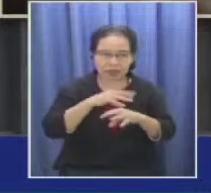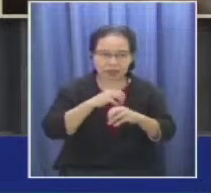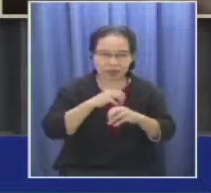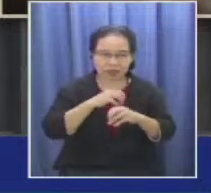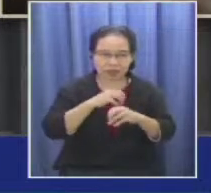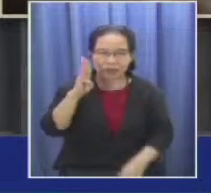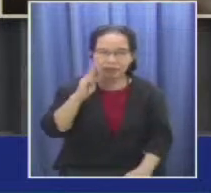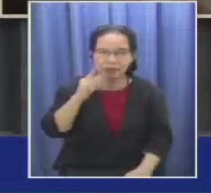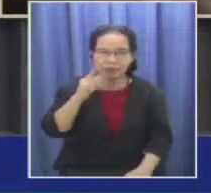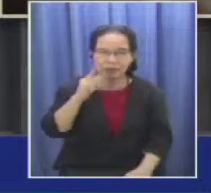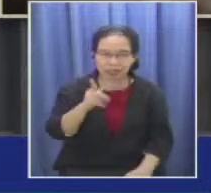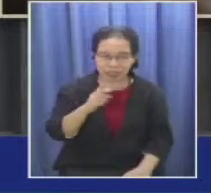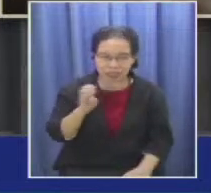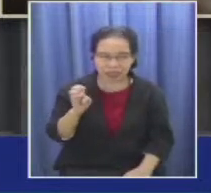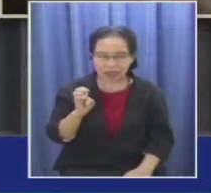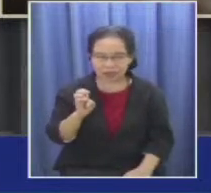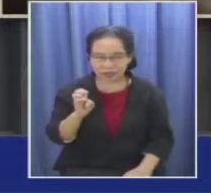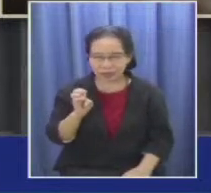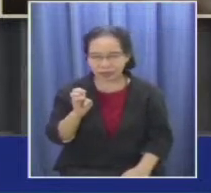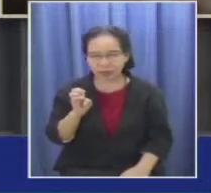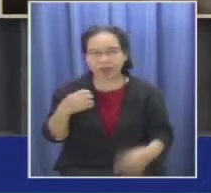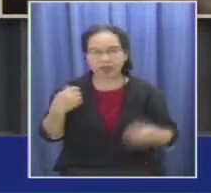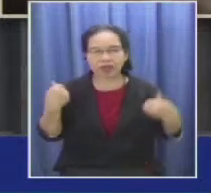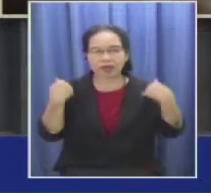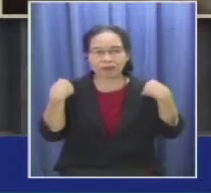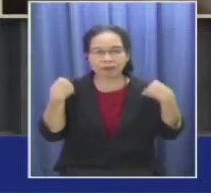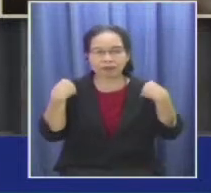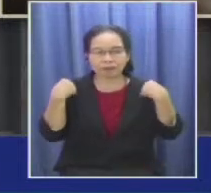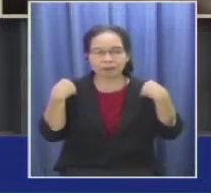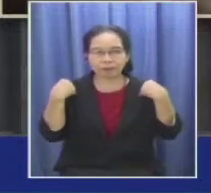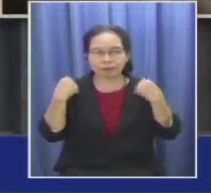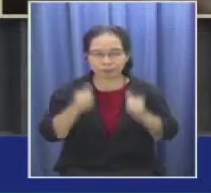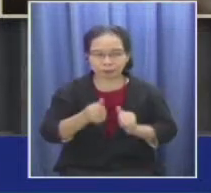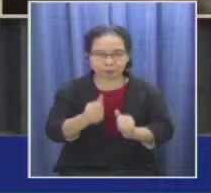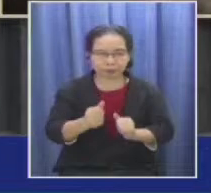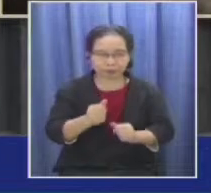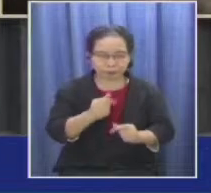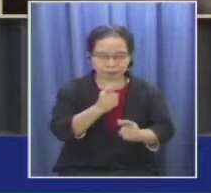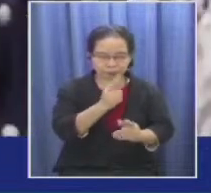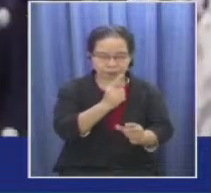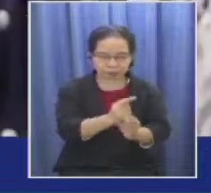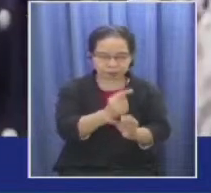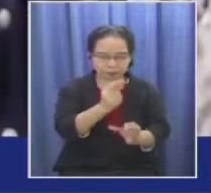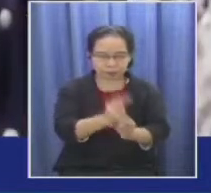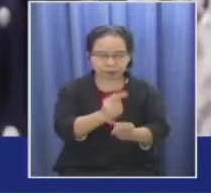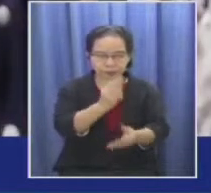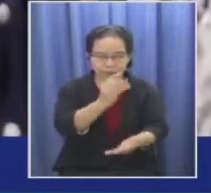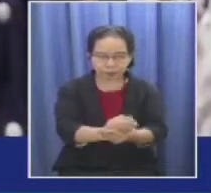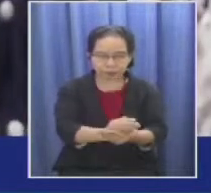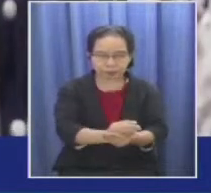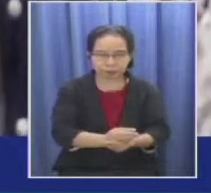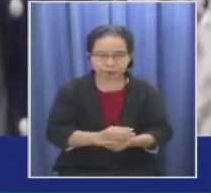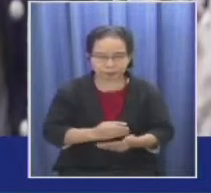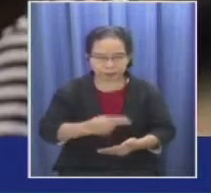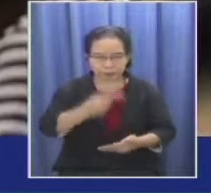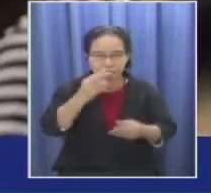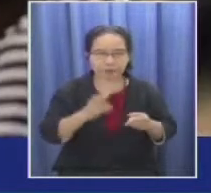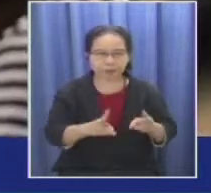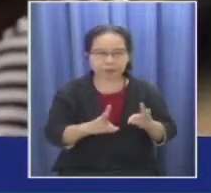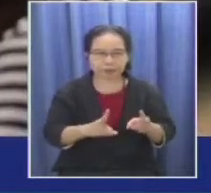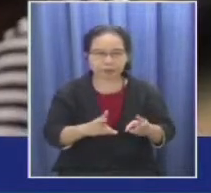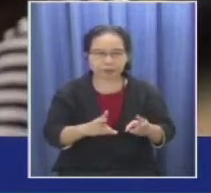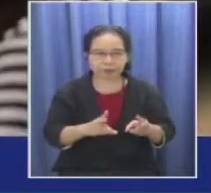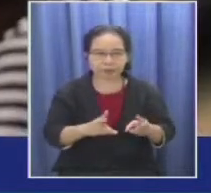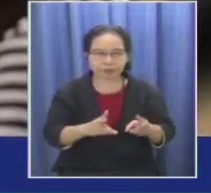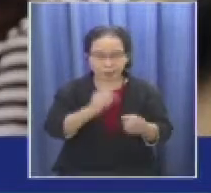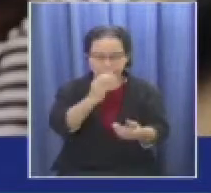yene die mafamu yene misu ye hunu wa hunu se wo Nyankopon wa brabọ mu a wo betume de wo ho ato ne so Bɛka